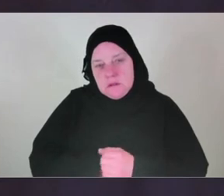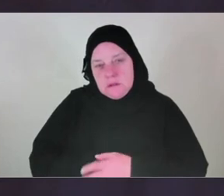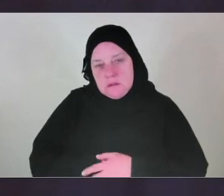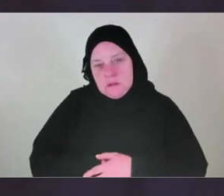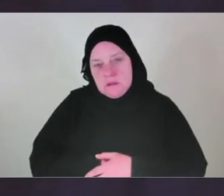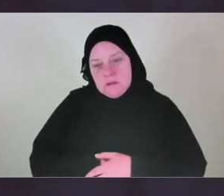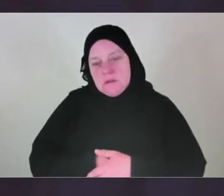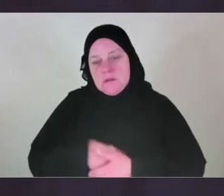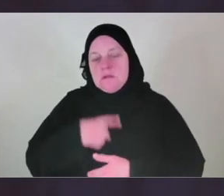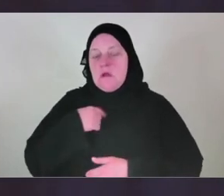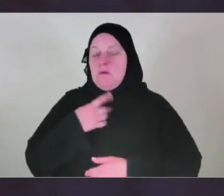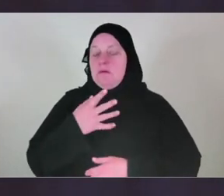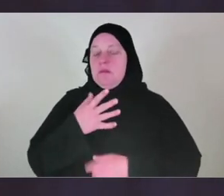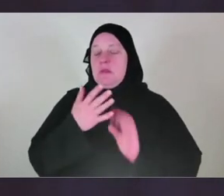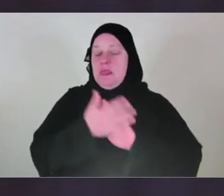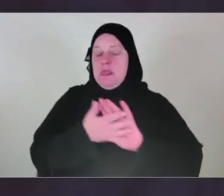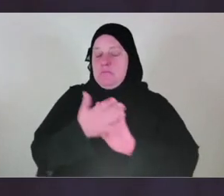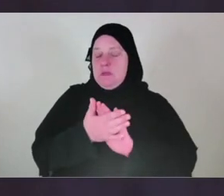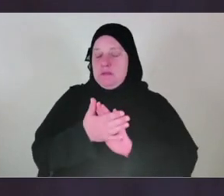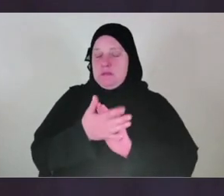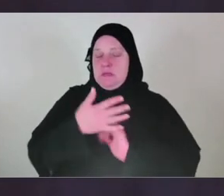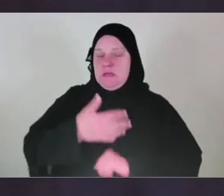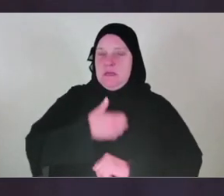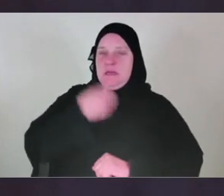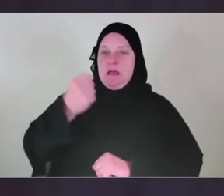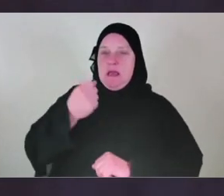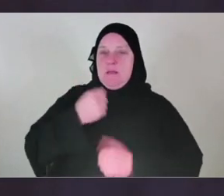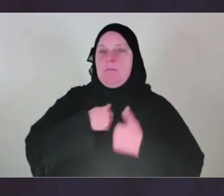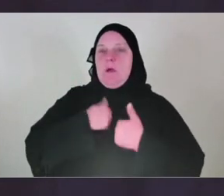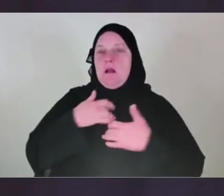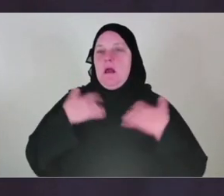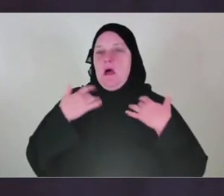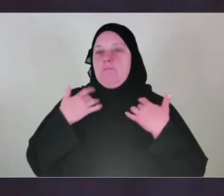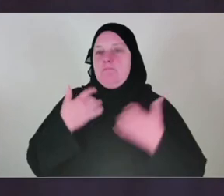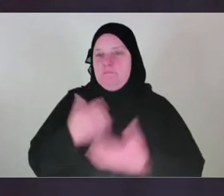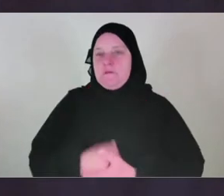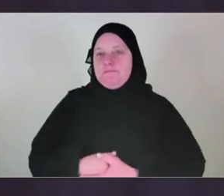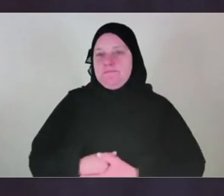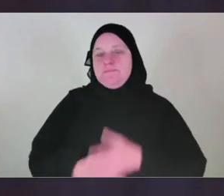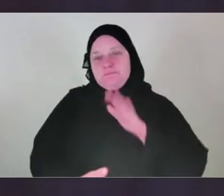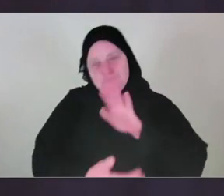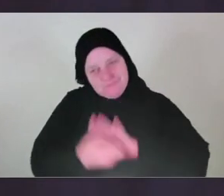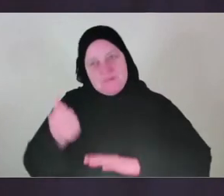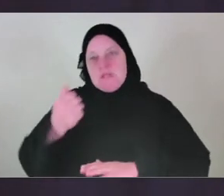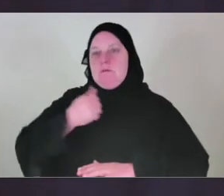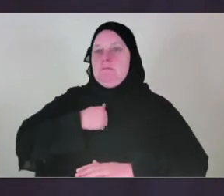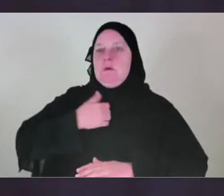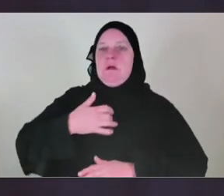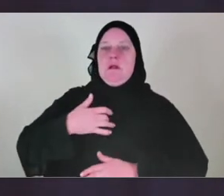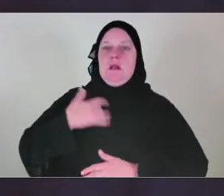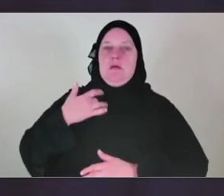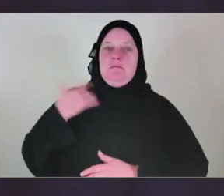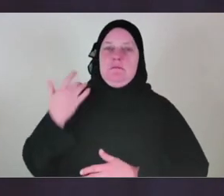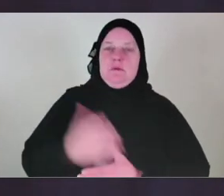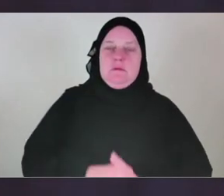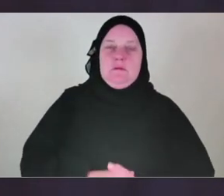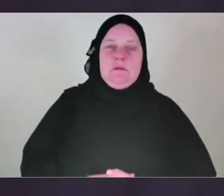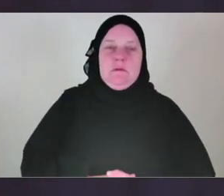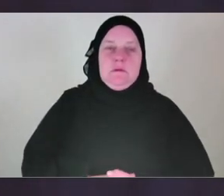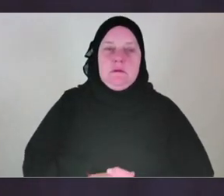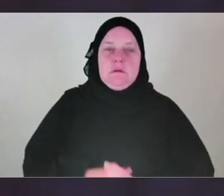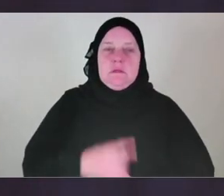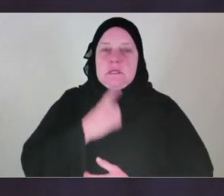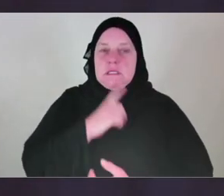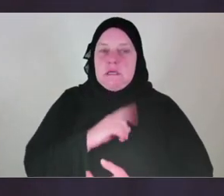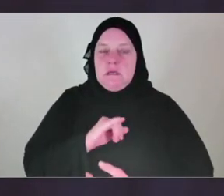taken from him. They will steal his life in his youth. He says, فَيَبْكِ لَهُ